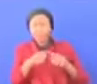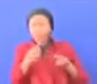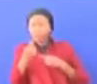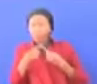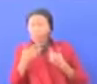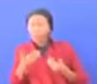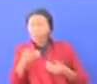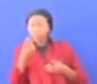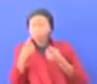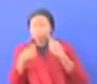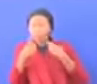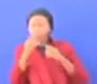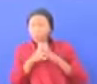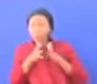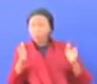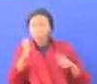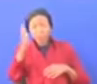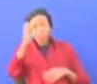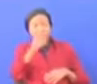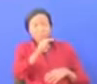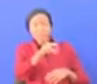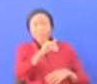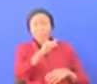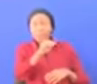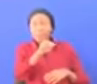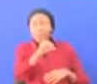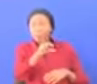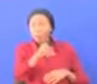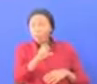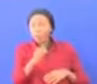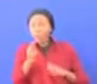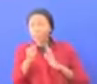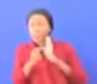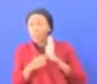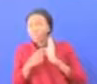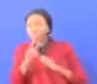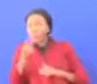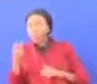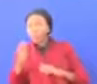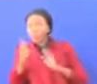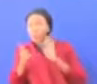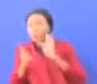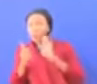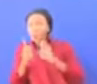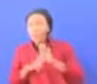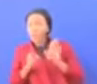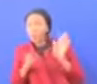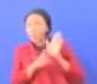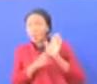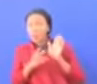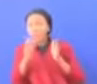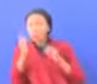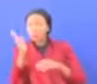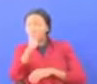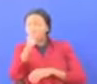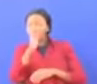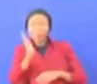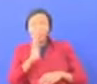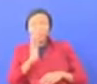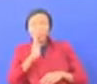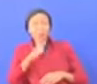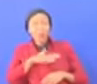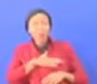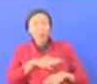msiba mkubwa sana pale Nyamongo. Tarehe 22 saa 7 mchana vijana wangu walijoga na hizi kundi wakaenda